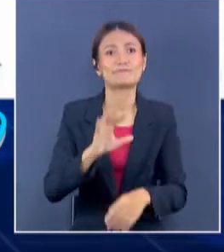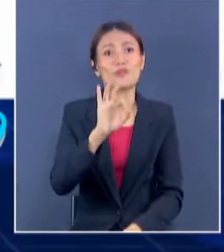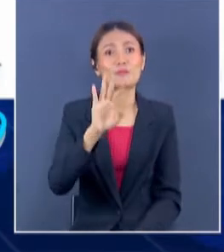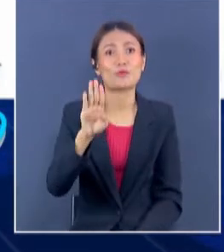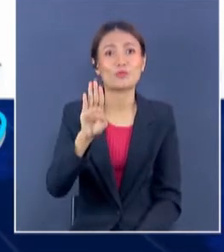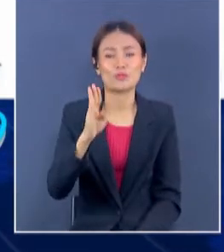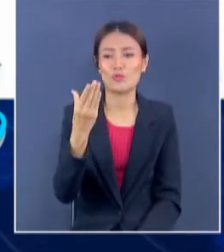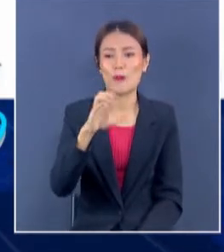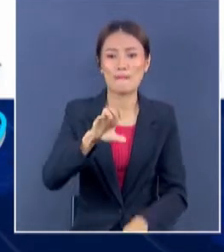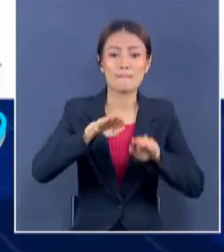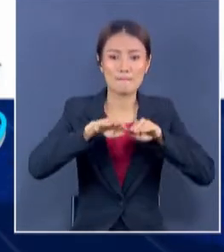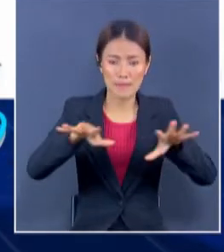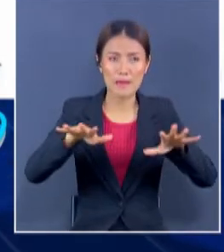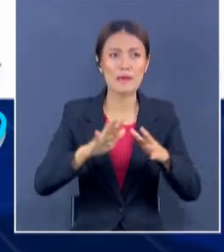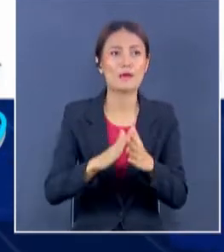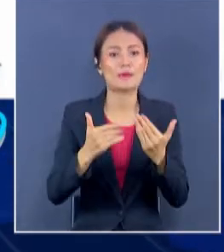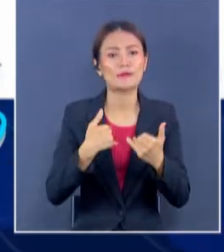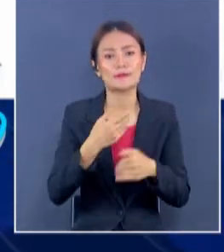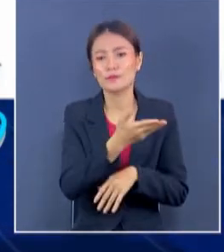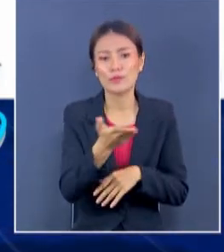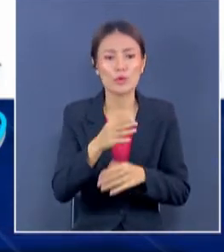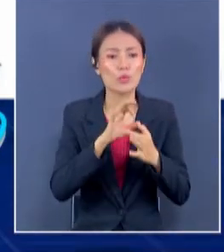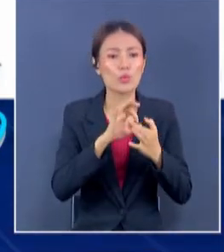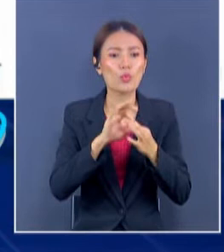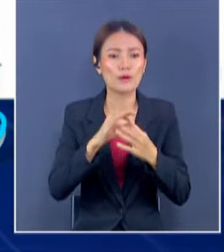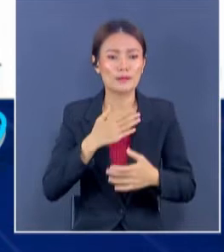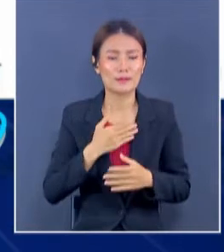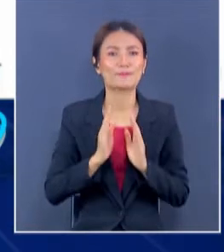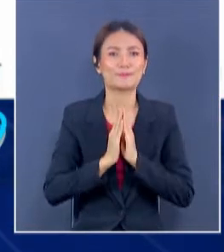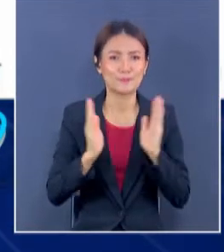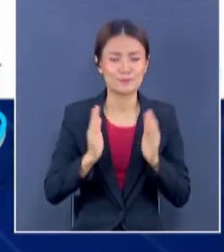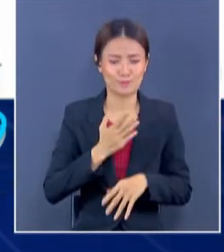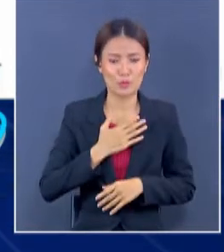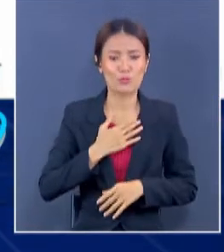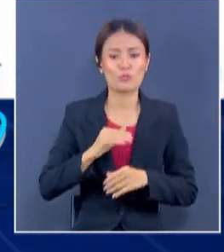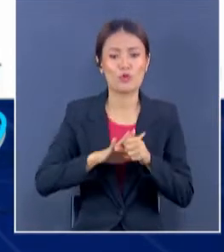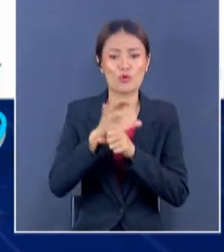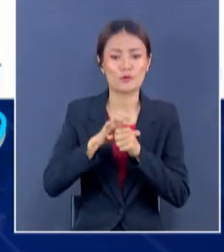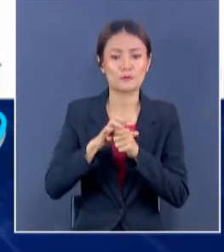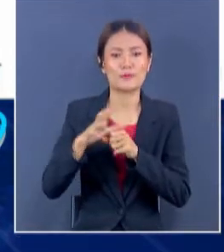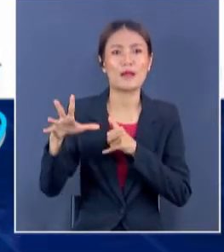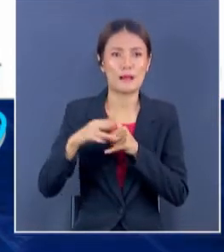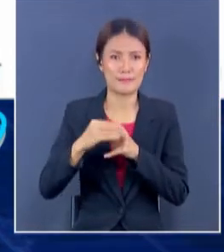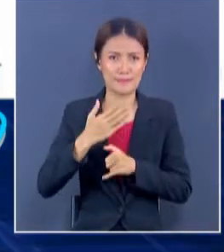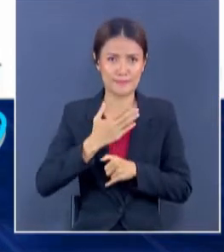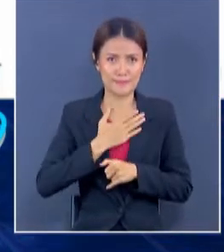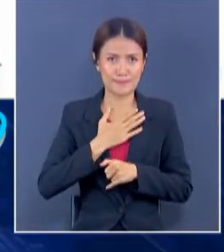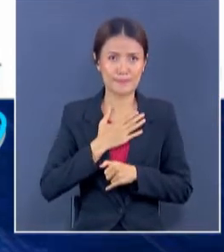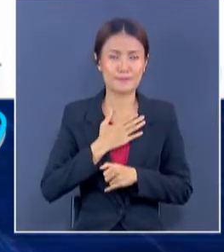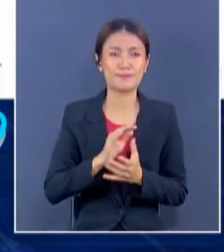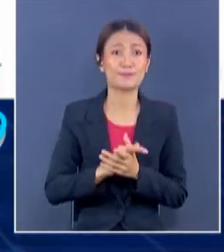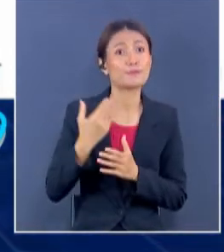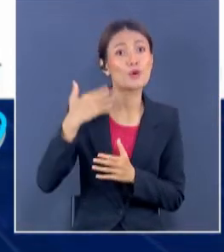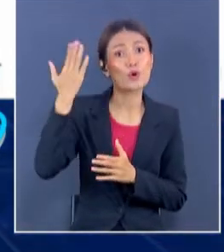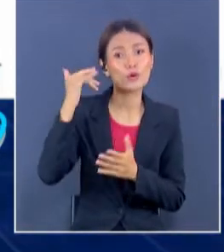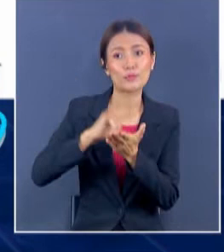ตัวระบุข้อความบอกว่าขอบคุณทุกท่านที่เป็นห่วงหลังจากทราบข่าวผมตรวจพบเชื้อโควิดหลังจากกลับจากการปฏิบัติภาร